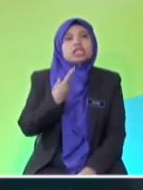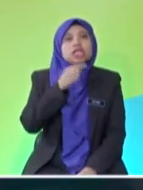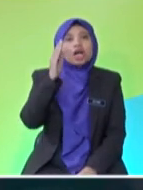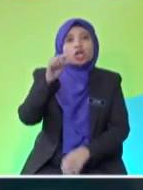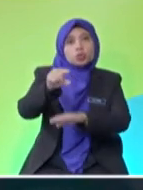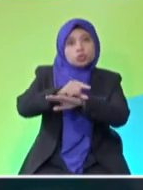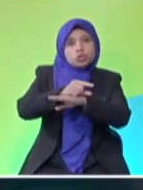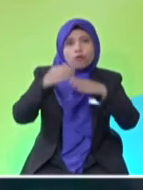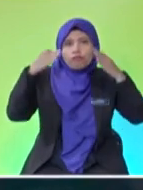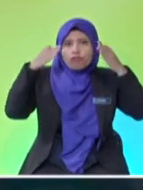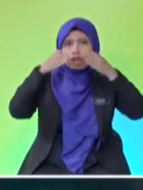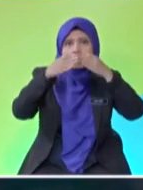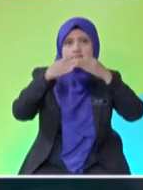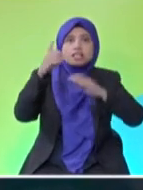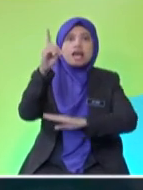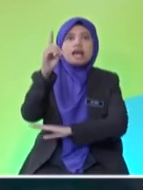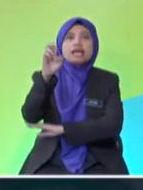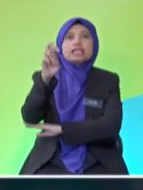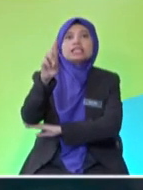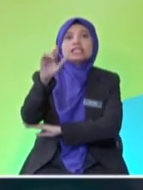Oke dan kita